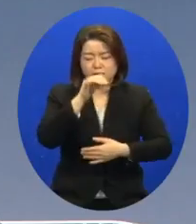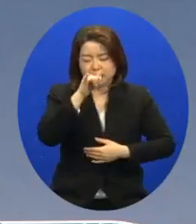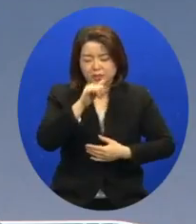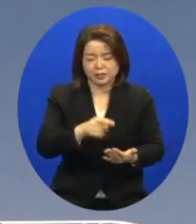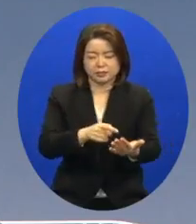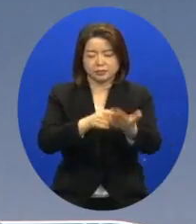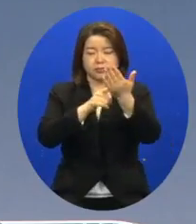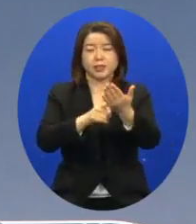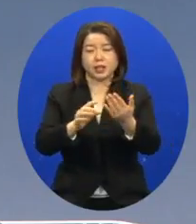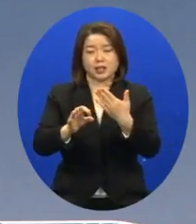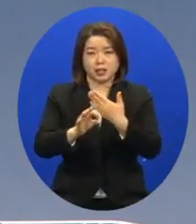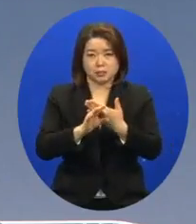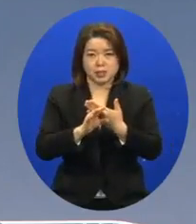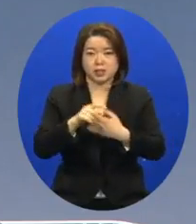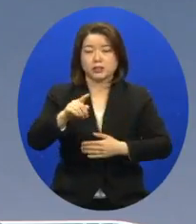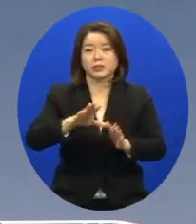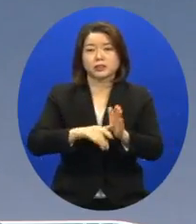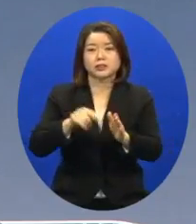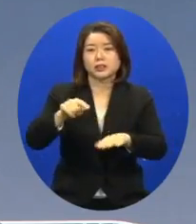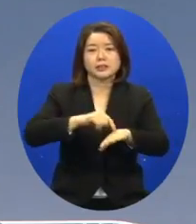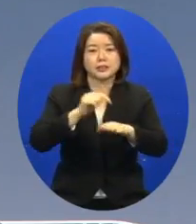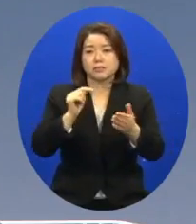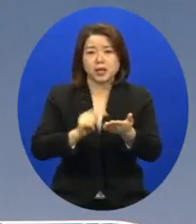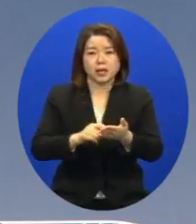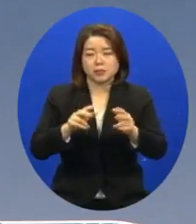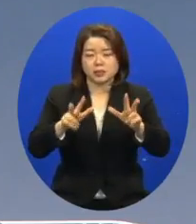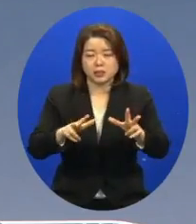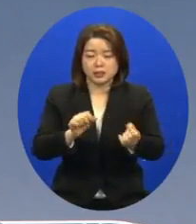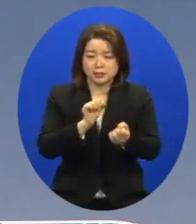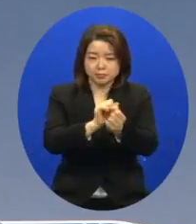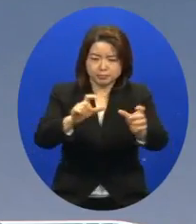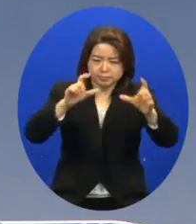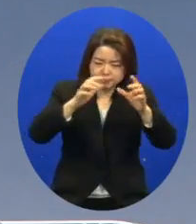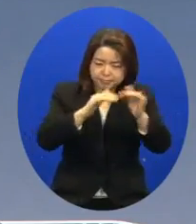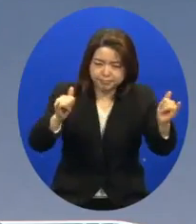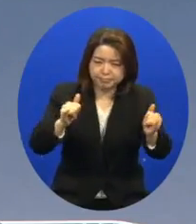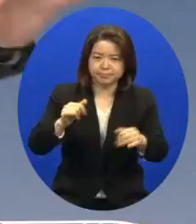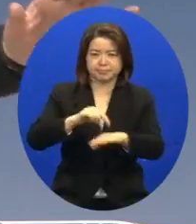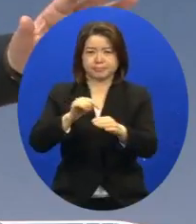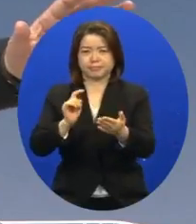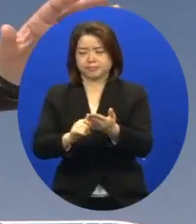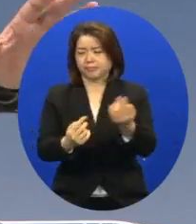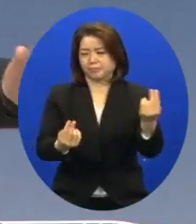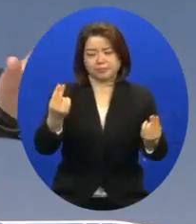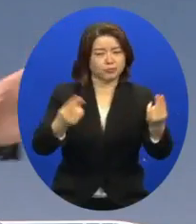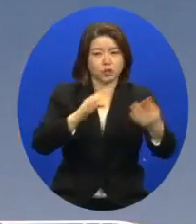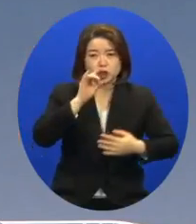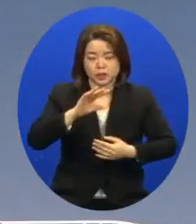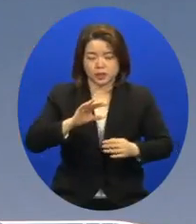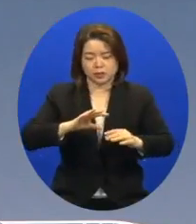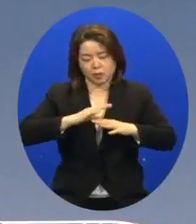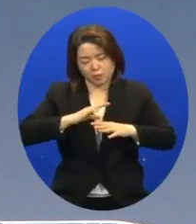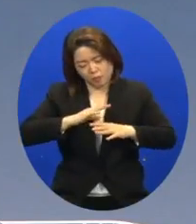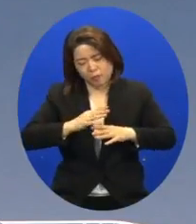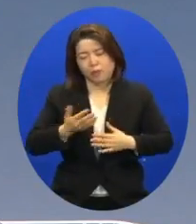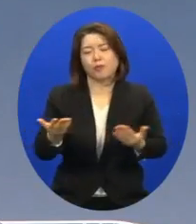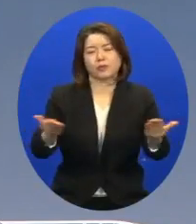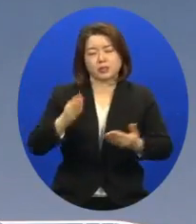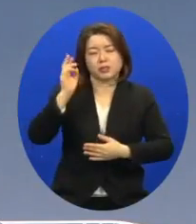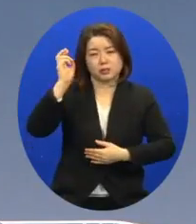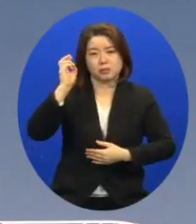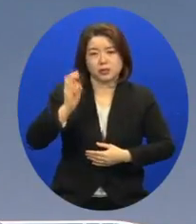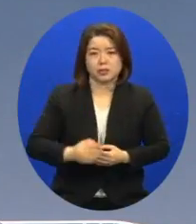그 때 그 심정은 지금 감염 자들에 심정과 비교가 안되게 두려운 것입니다